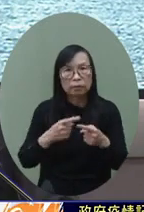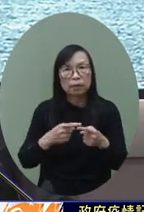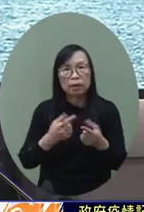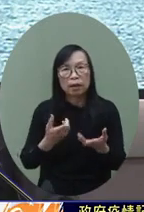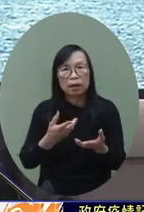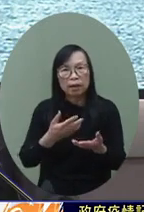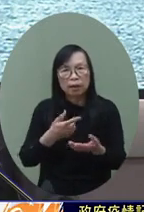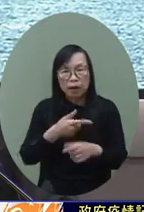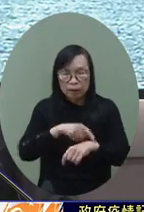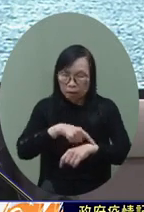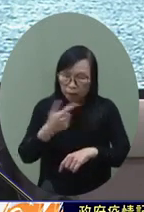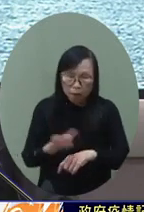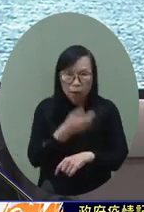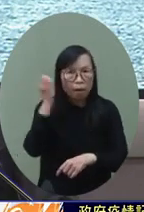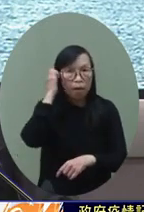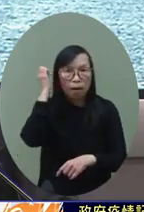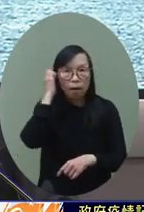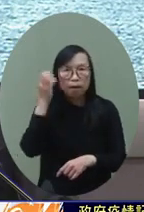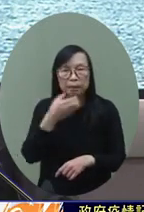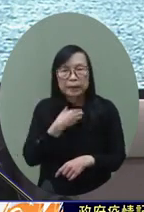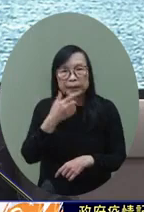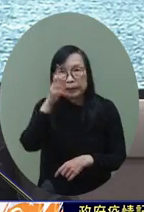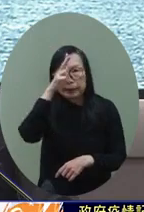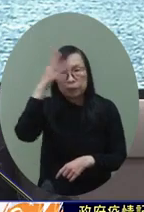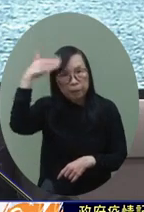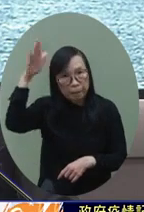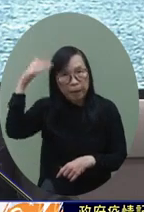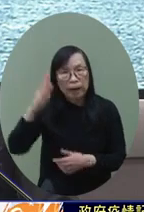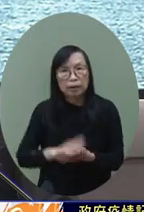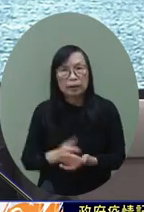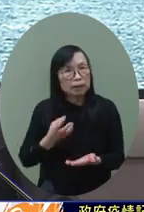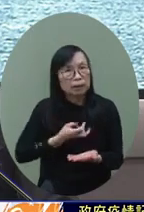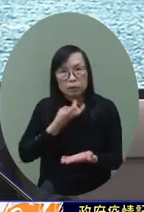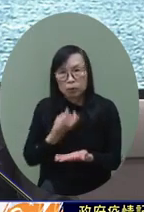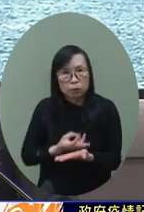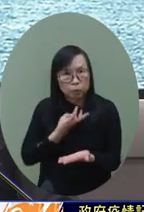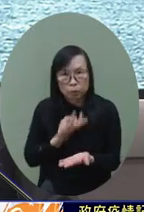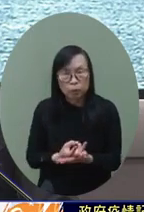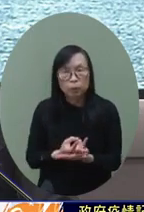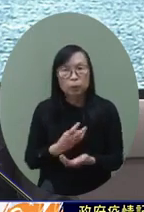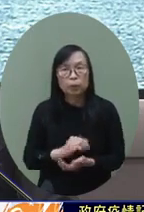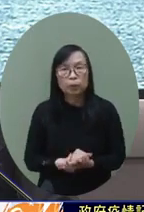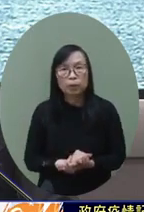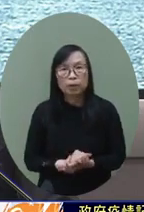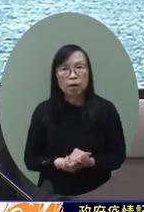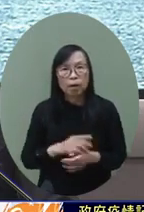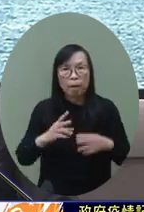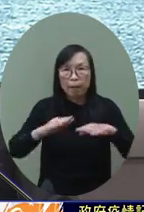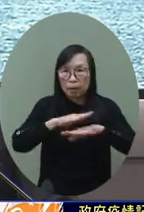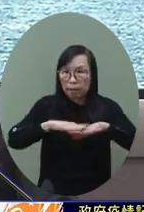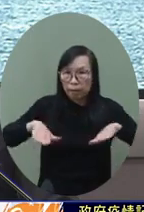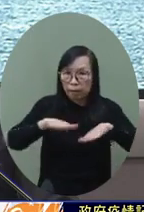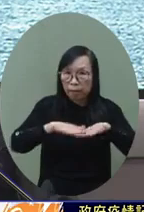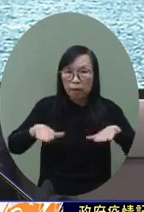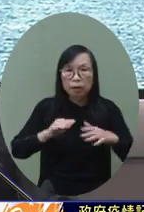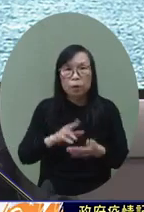耐係有困難嘅。咁呢個政府非常理解，但係我哋都要非常之小心，即係去平衡翻。即係